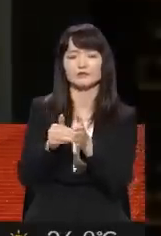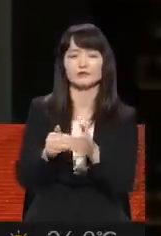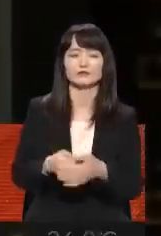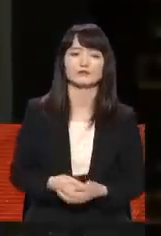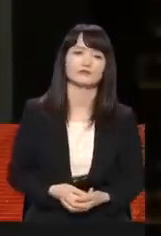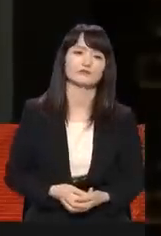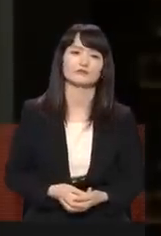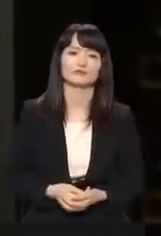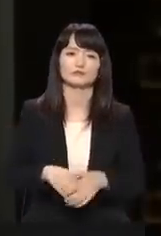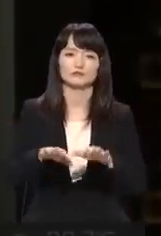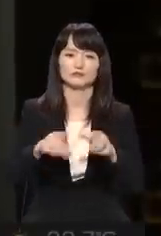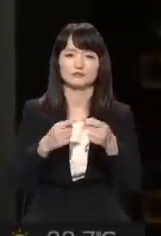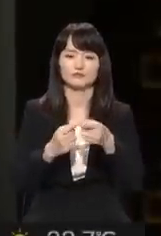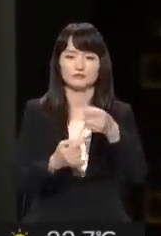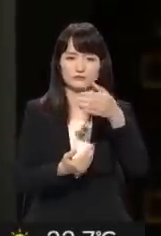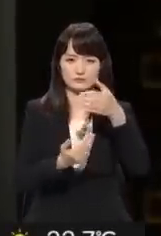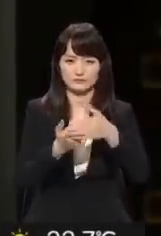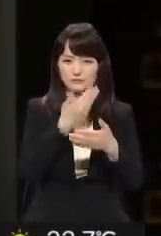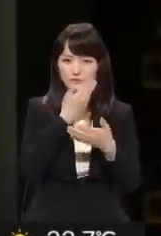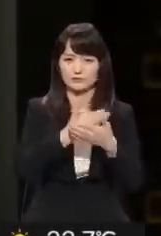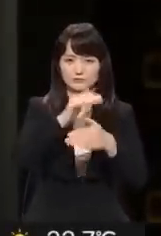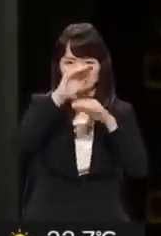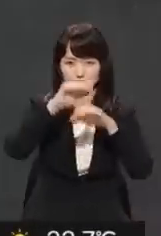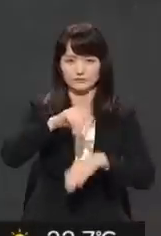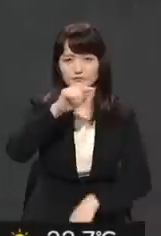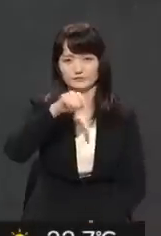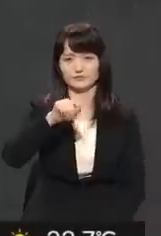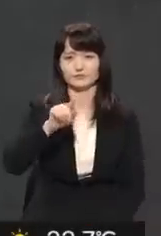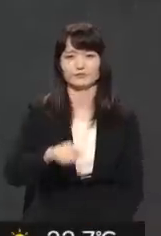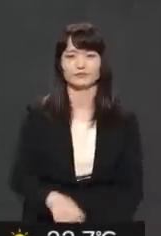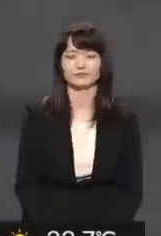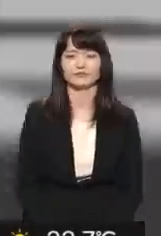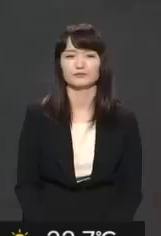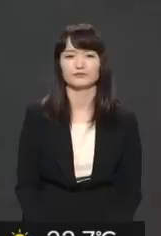그럼 여기서 오늘 첫 번째 사건 체크포인트 짚어보죠.